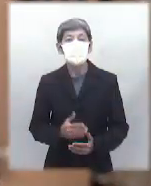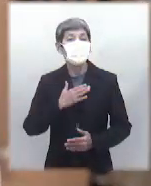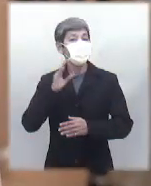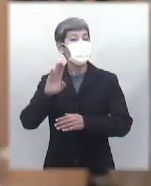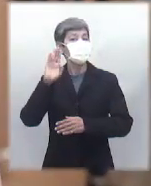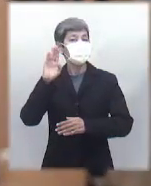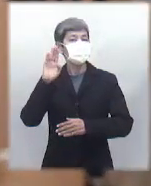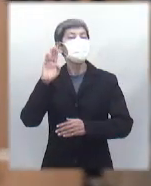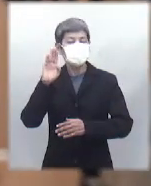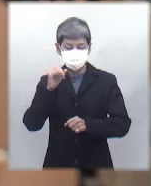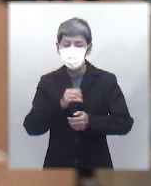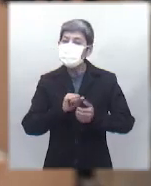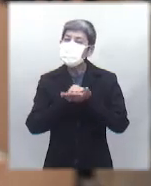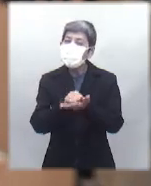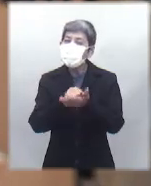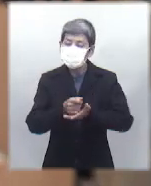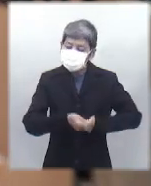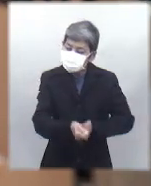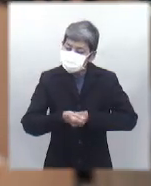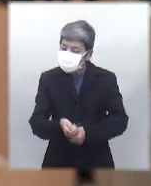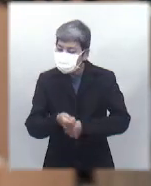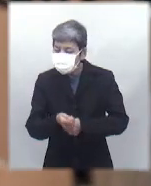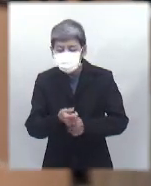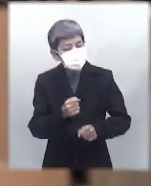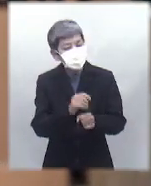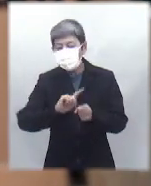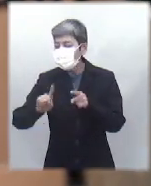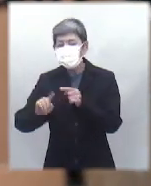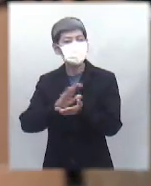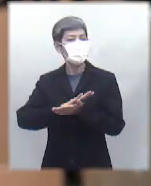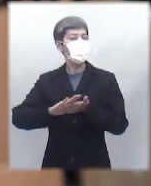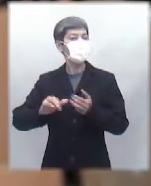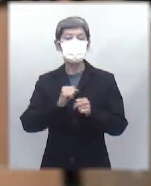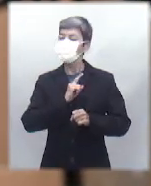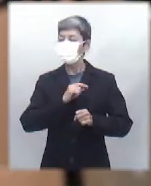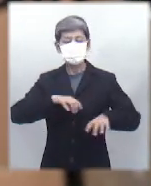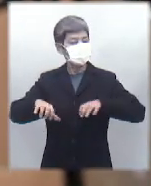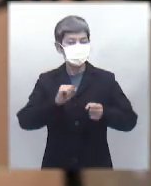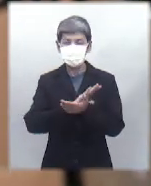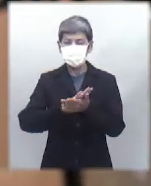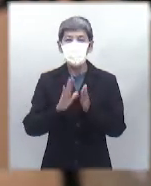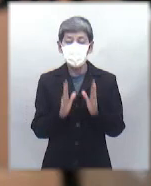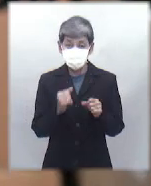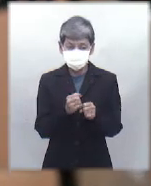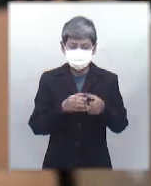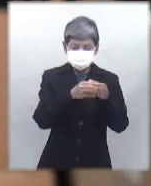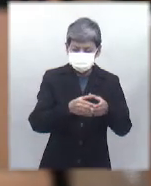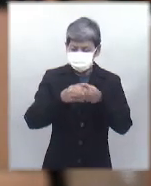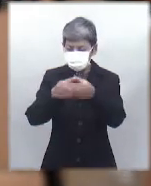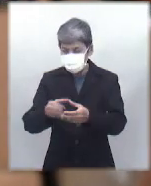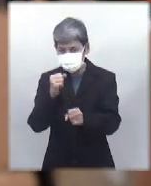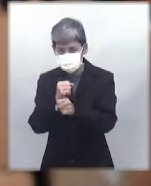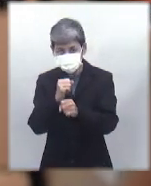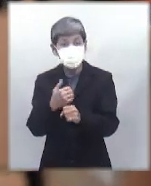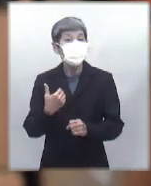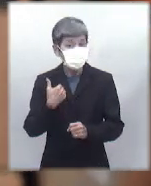เราเป็นบริษัทที่รับบริการทำความสะอาดครบวงจรนะครับดูแลเรื่องทำความสะอาดนะครับส่งพนักงานแม่บ้านต่างๆ